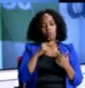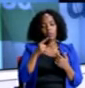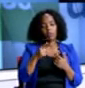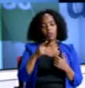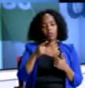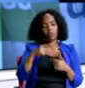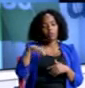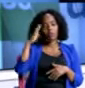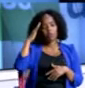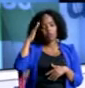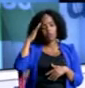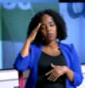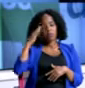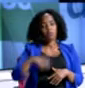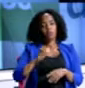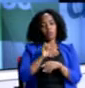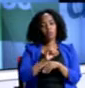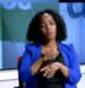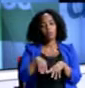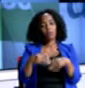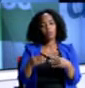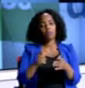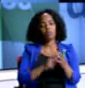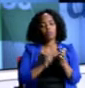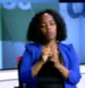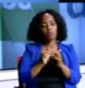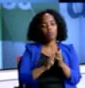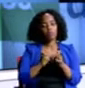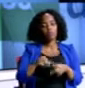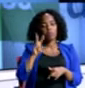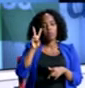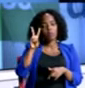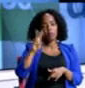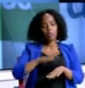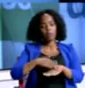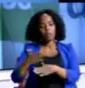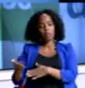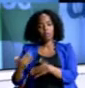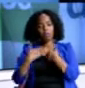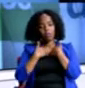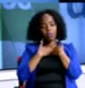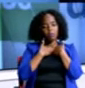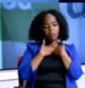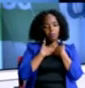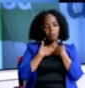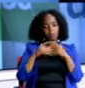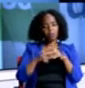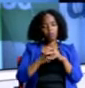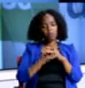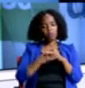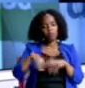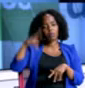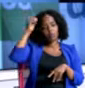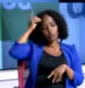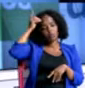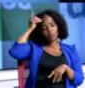ogesoni gorsa kenufi kanjiru kanin rat simari sudaf iddo kanat namalam haffere tinjer nam tok jelkawa doktor abdul